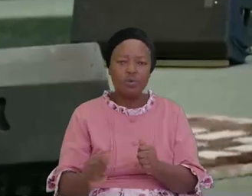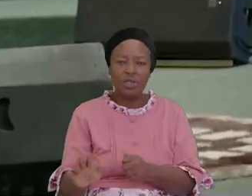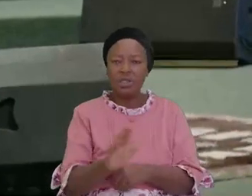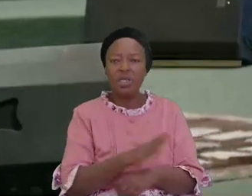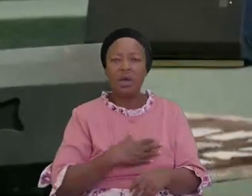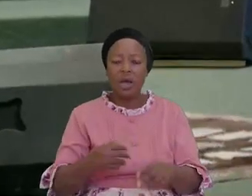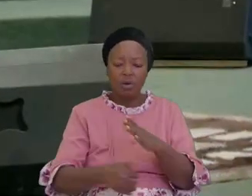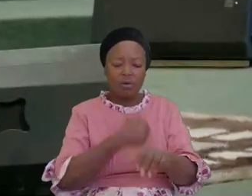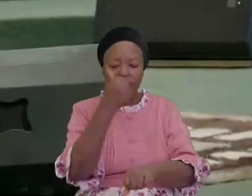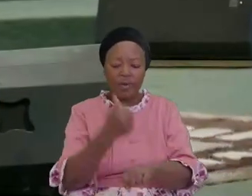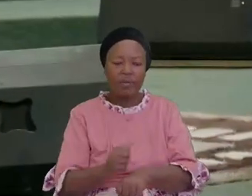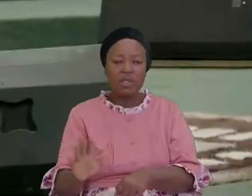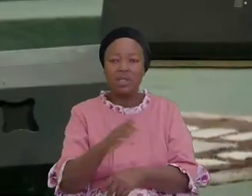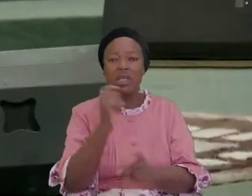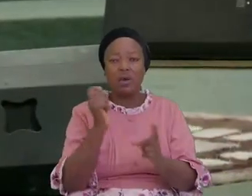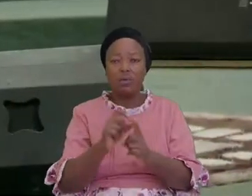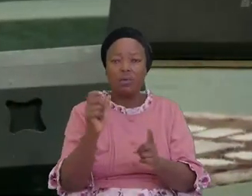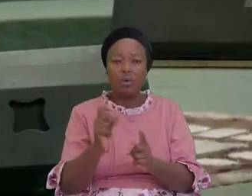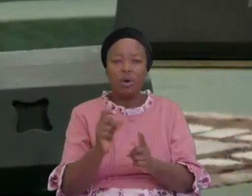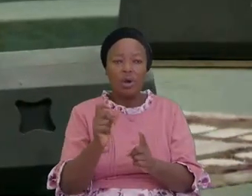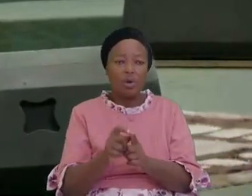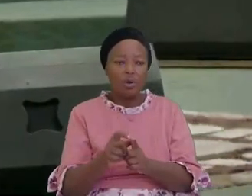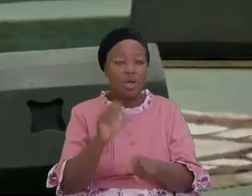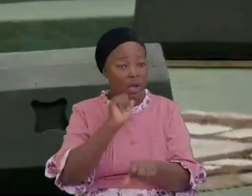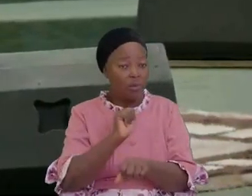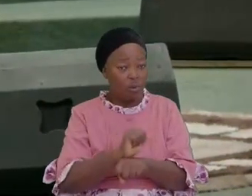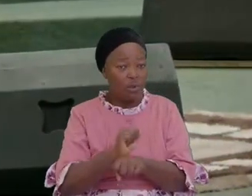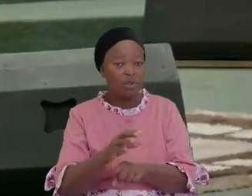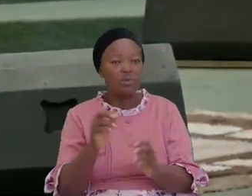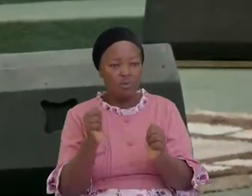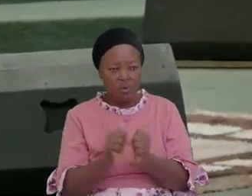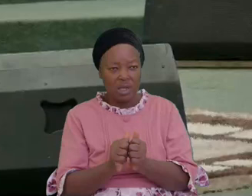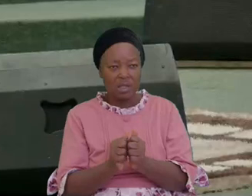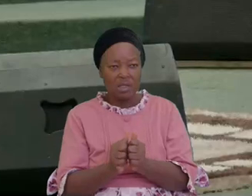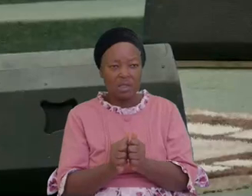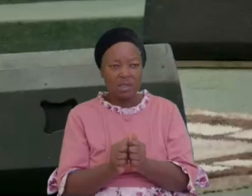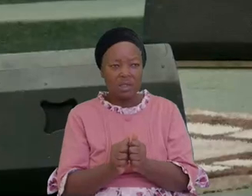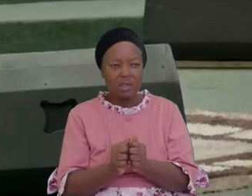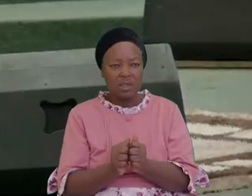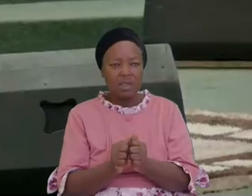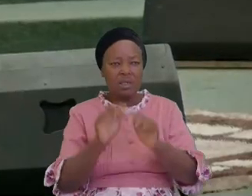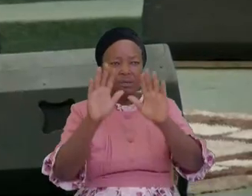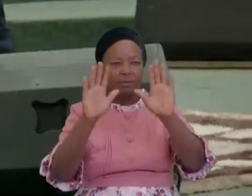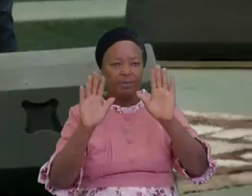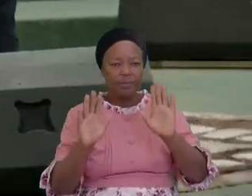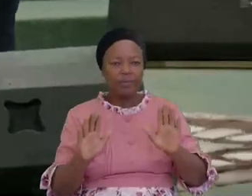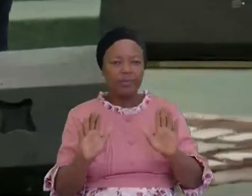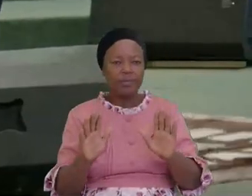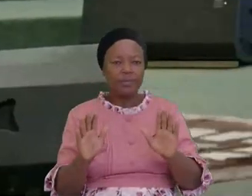et confirme leurs paroles par les miracles qui l'accompagnaient.